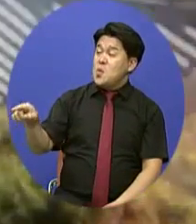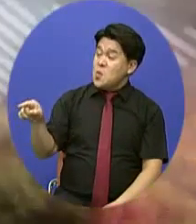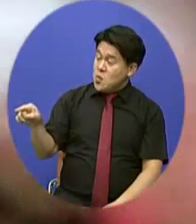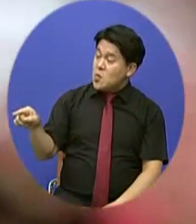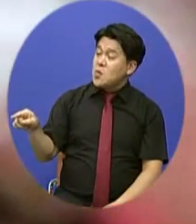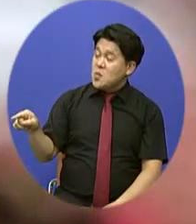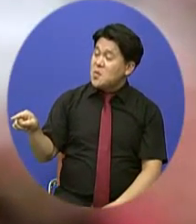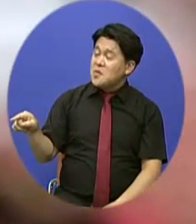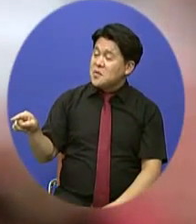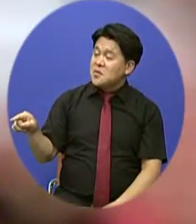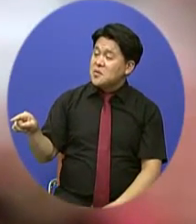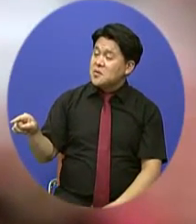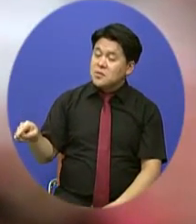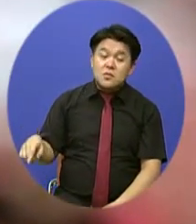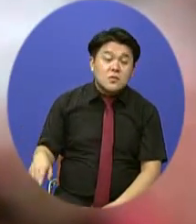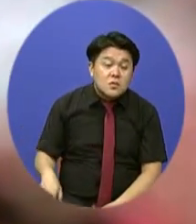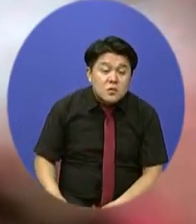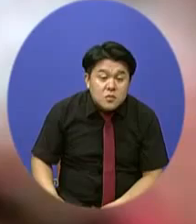고향이요